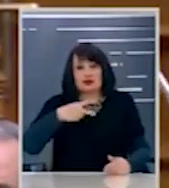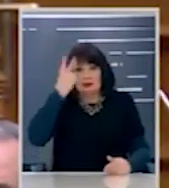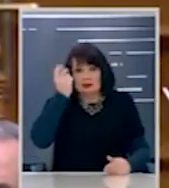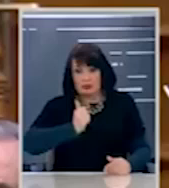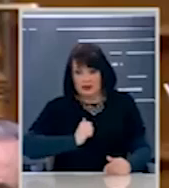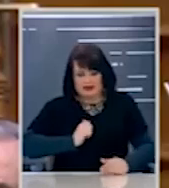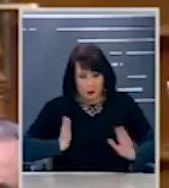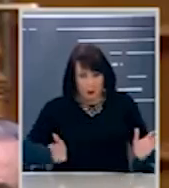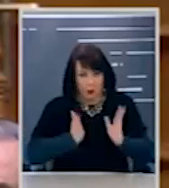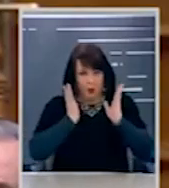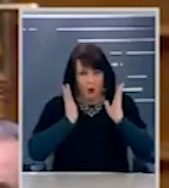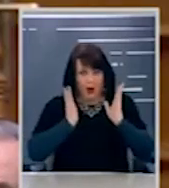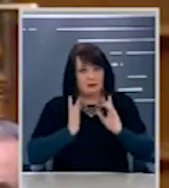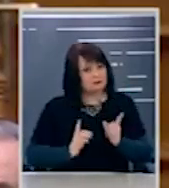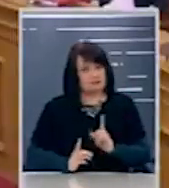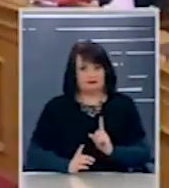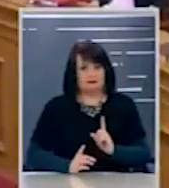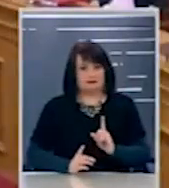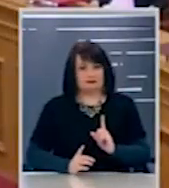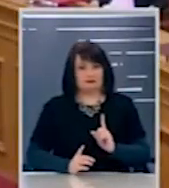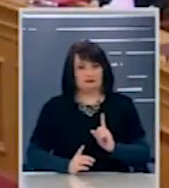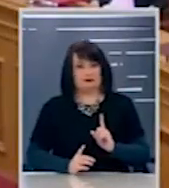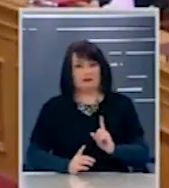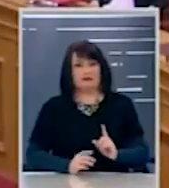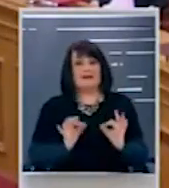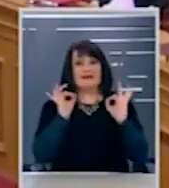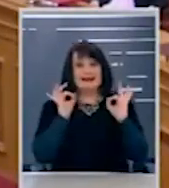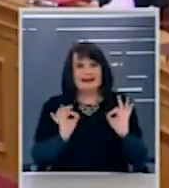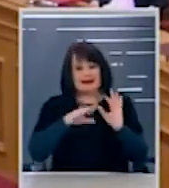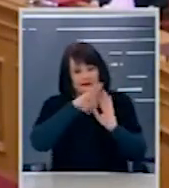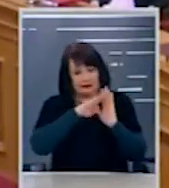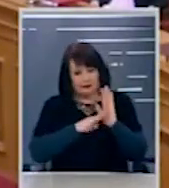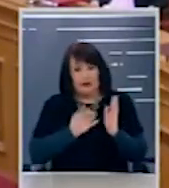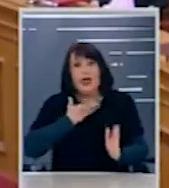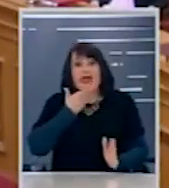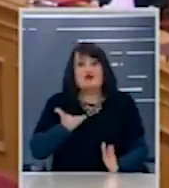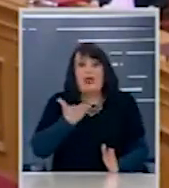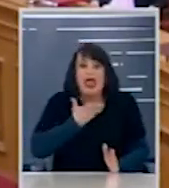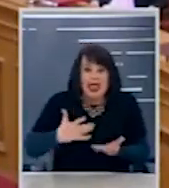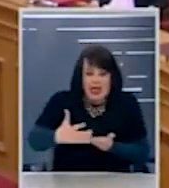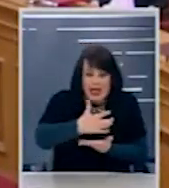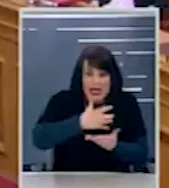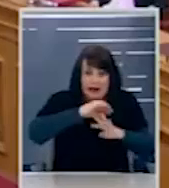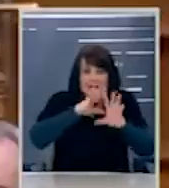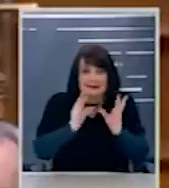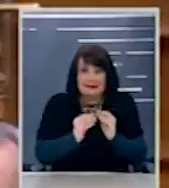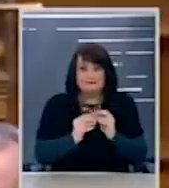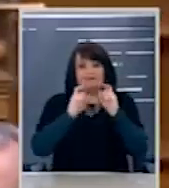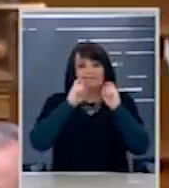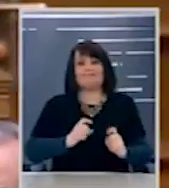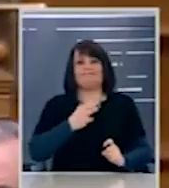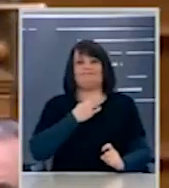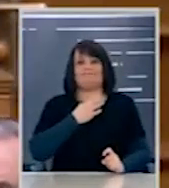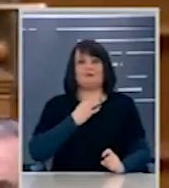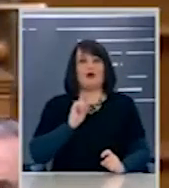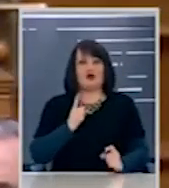μπουλαράσα. Σε ένα συγκεκριμένο πλαίσιο δημοσιονομικό ήμασταν αναγκασμένοι όχι να τετραγωνίσουμε τον